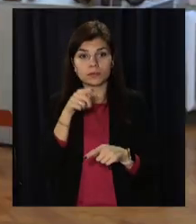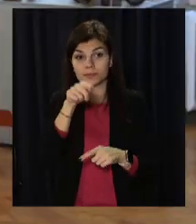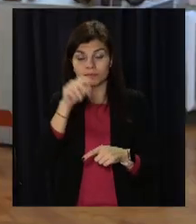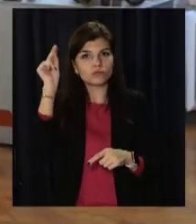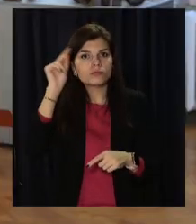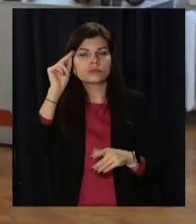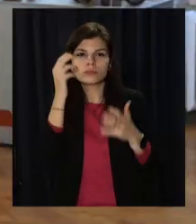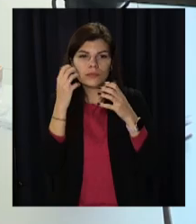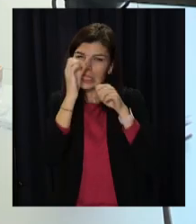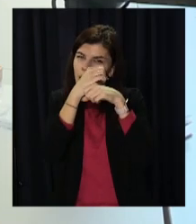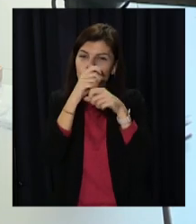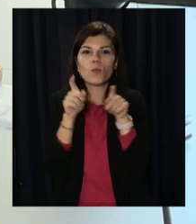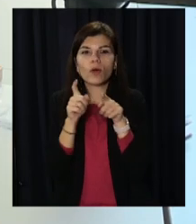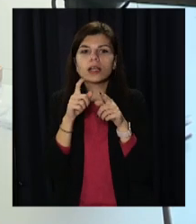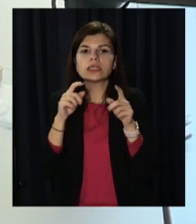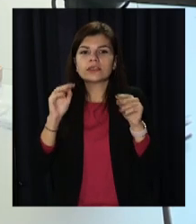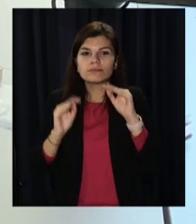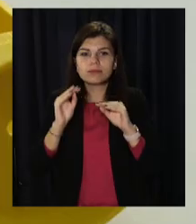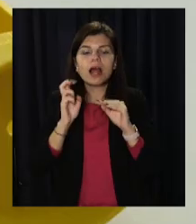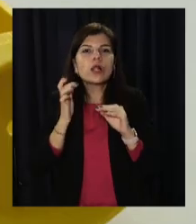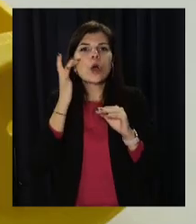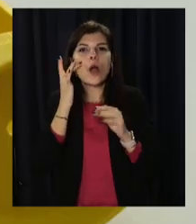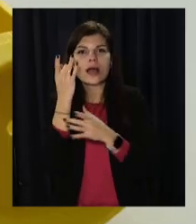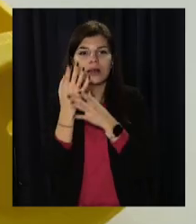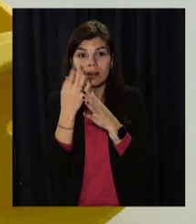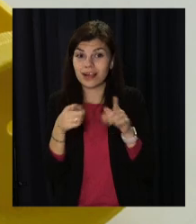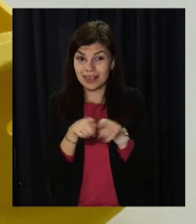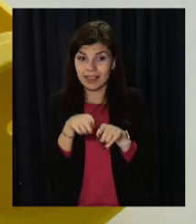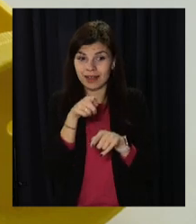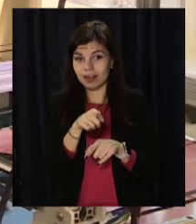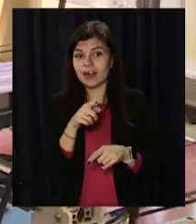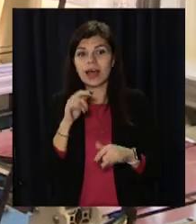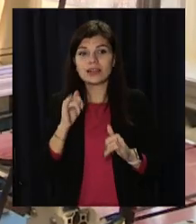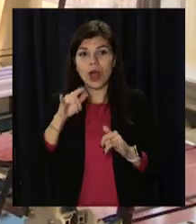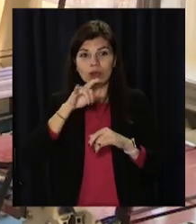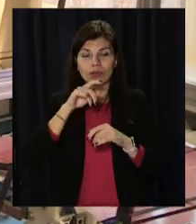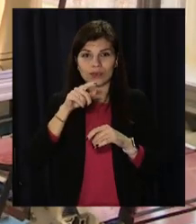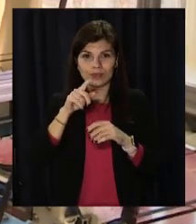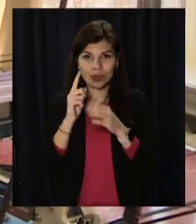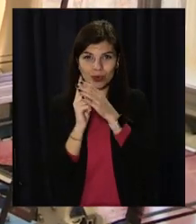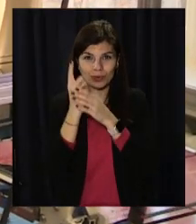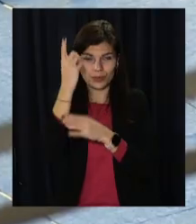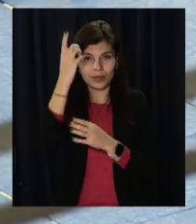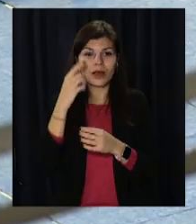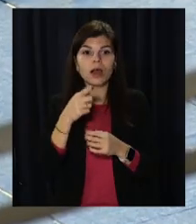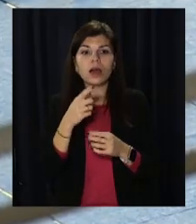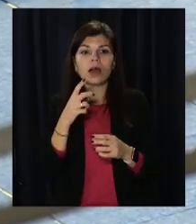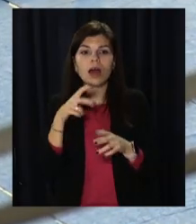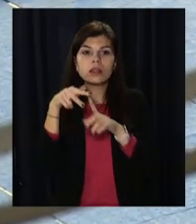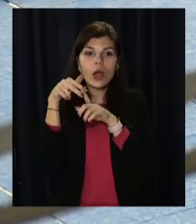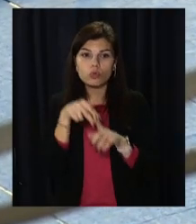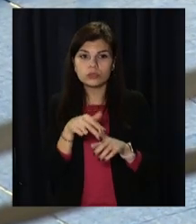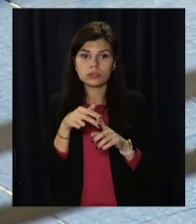комплекс спеціальних лабораторій для створення надлегких ракет. Наприклад, ось такі необхідні для космічних конструкцій деталі, які витримують